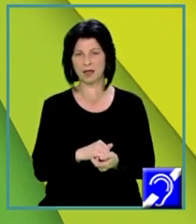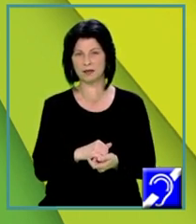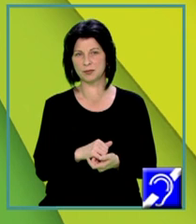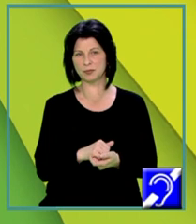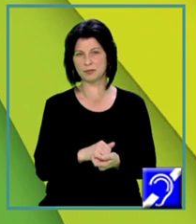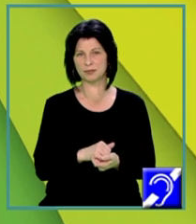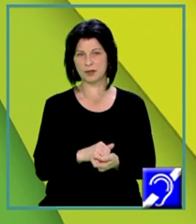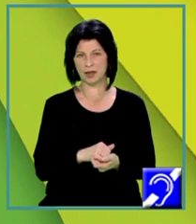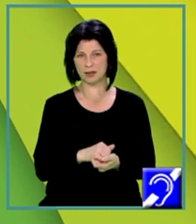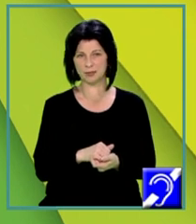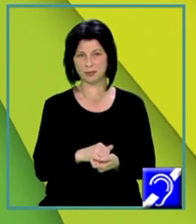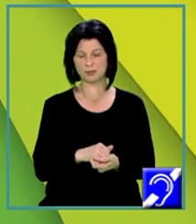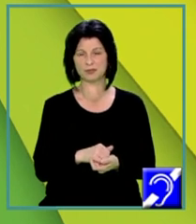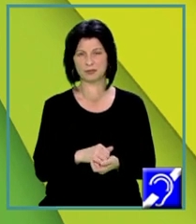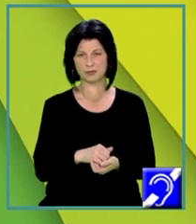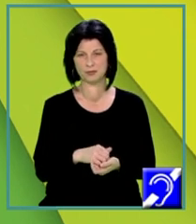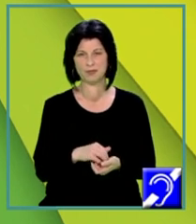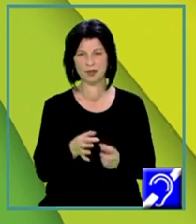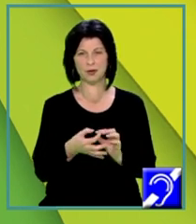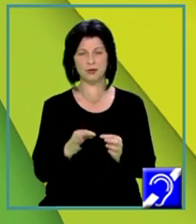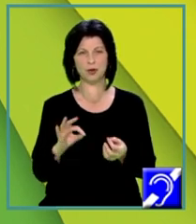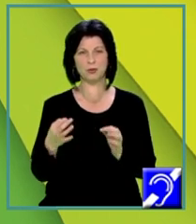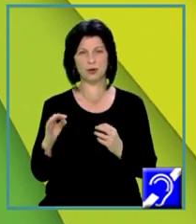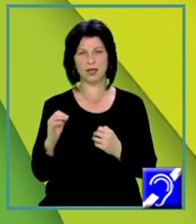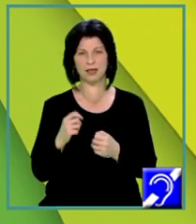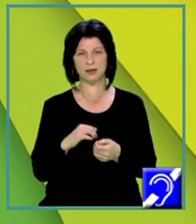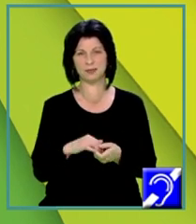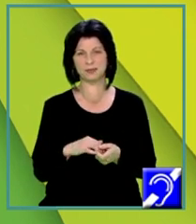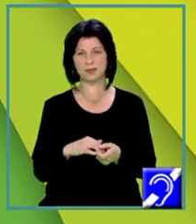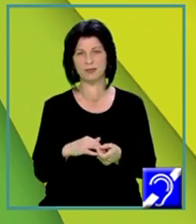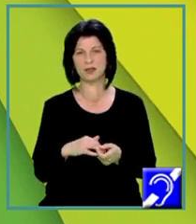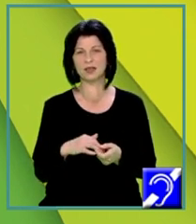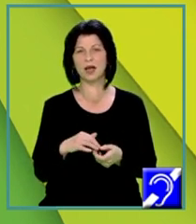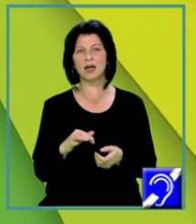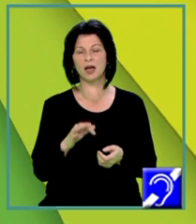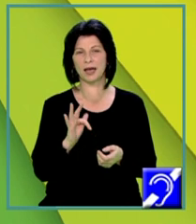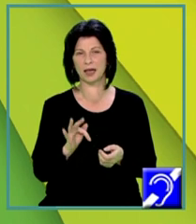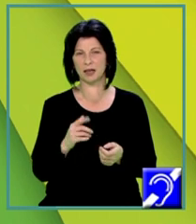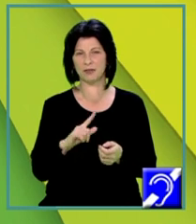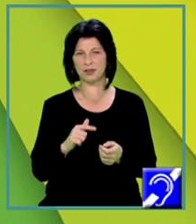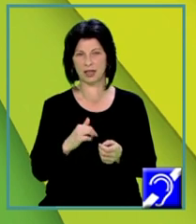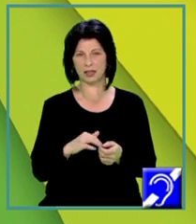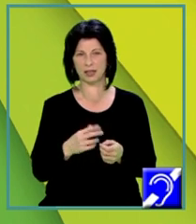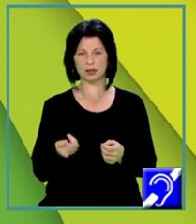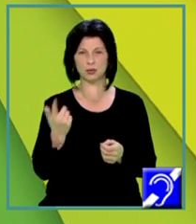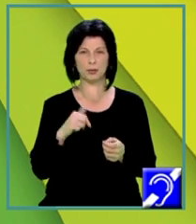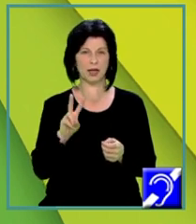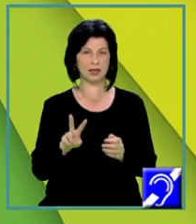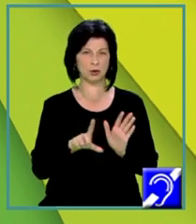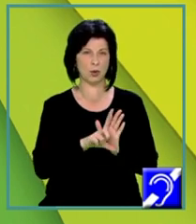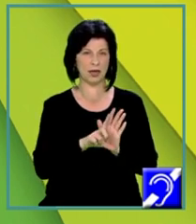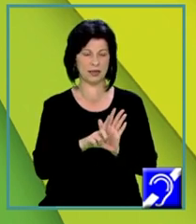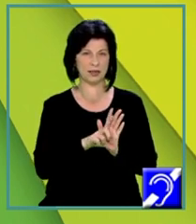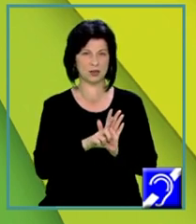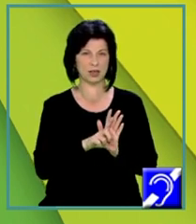f de x ori regale Vector ab de glume y10 exact fdx compusi grupa legea a doua din a egal x dx